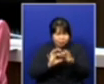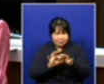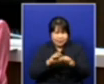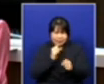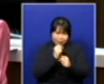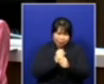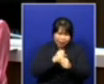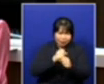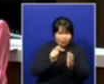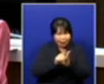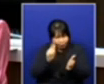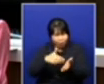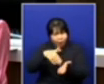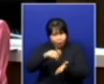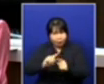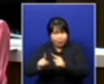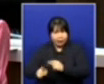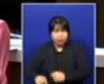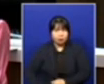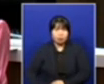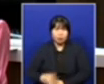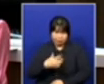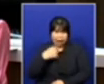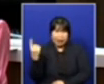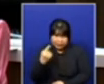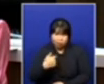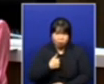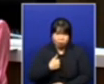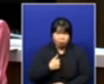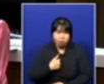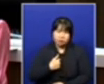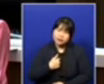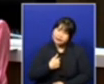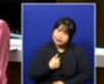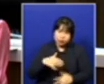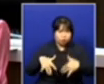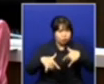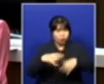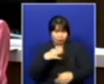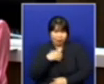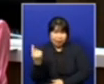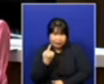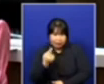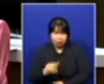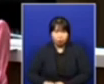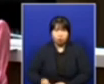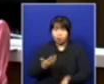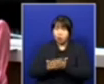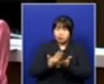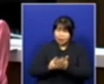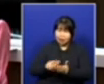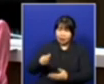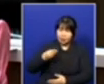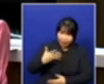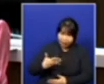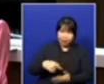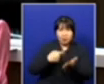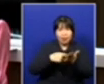องกันเนี่ยมีกระจิกกระใจจะไปเที่ยววันอีกเหรอครับเงินก็ยังไม่ได้ประกันสังคมก็ช้าเป็นเ